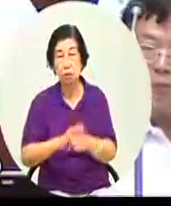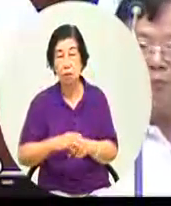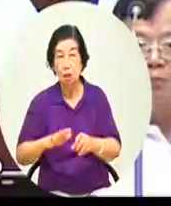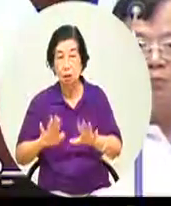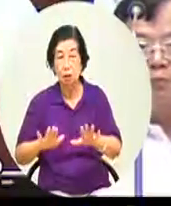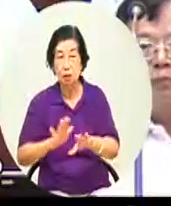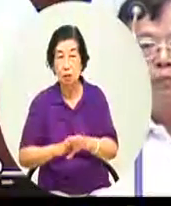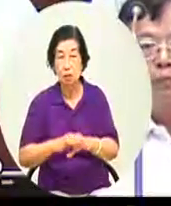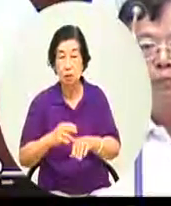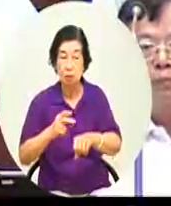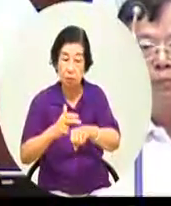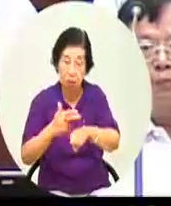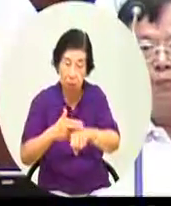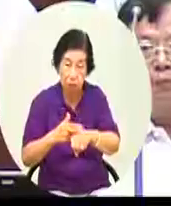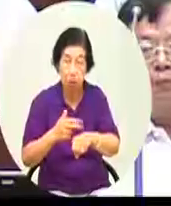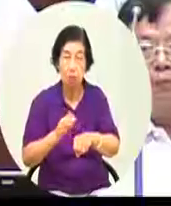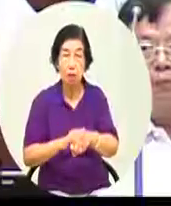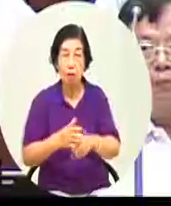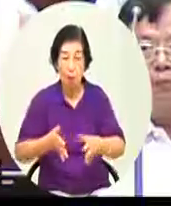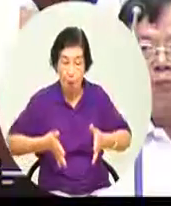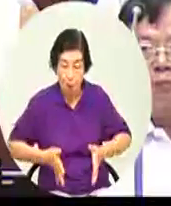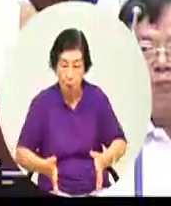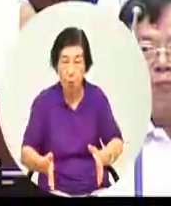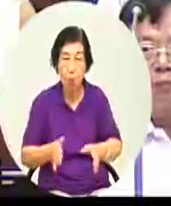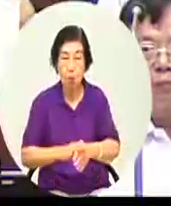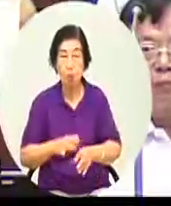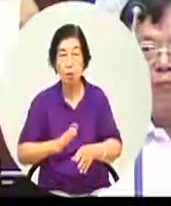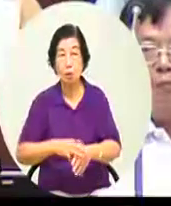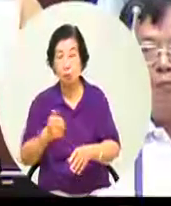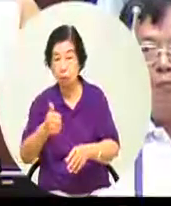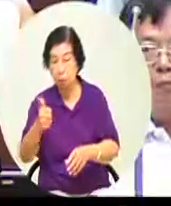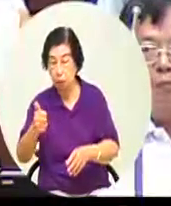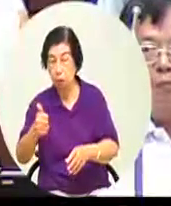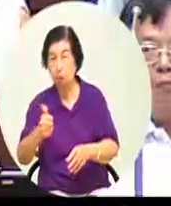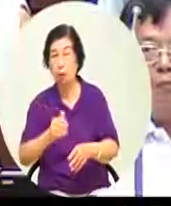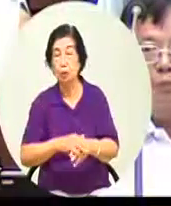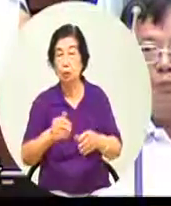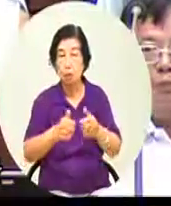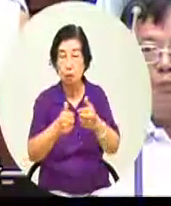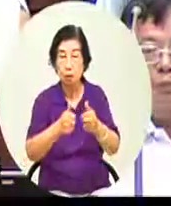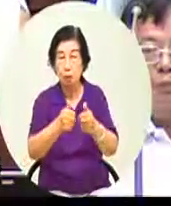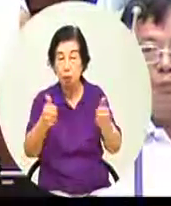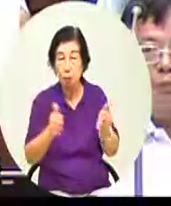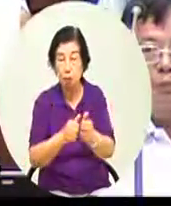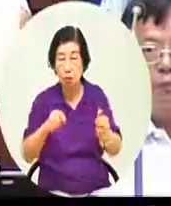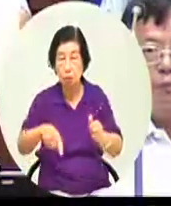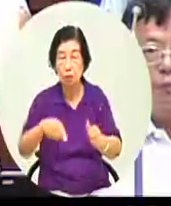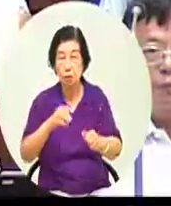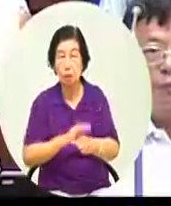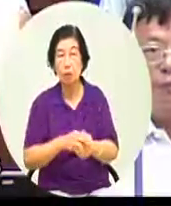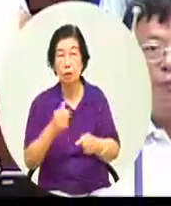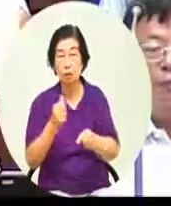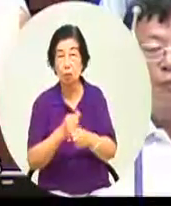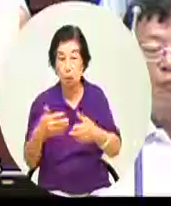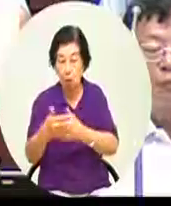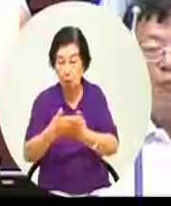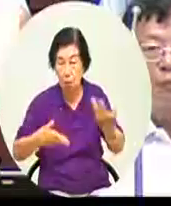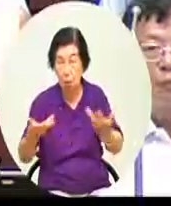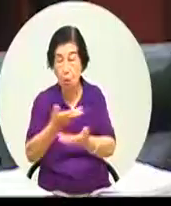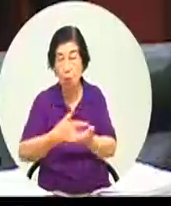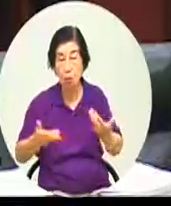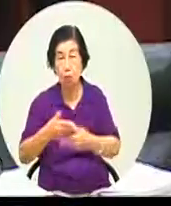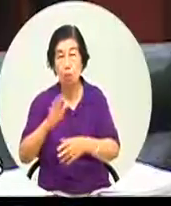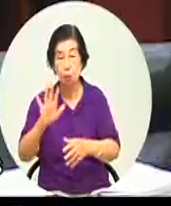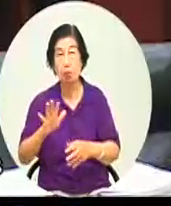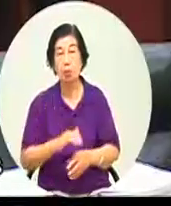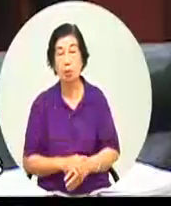地的这个跟在地的人的沟通，以他们的经验，那择定在这里哈。所以目前的进度是这样。 好，哎，给你听一下，